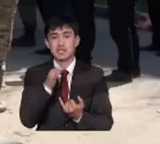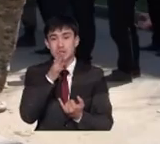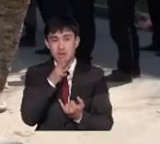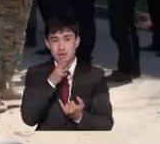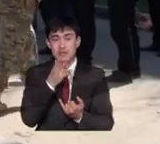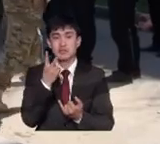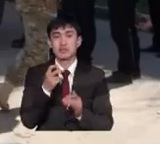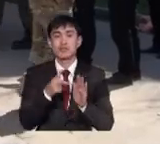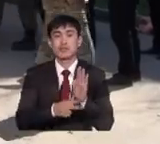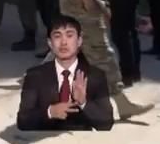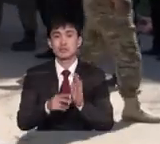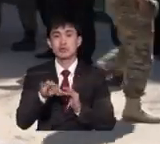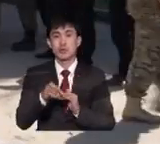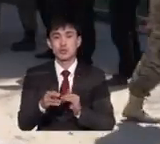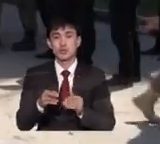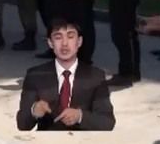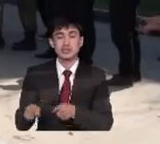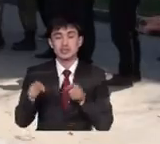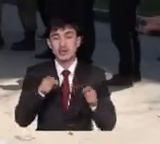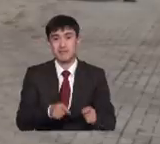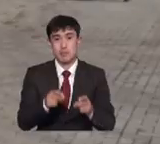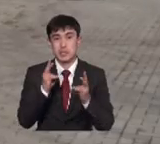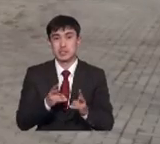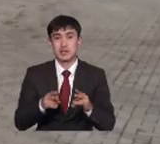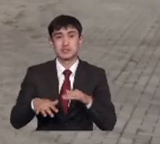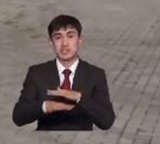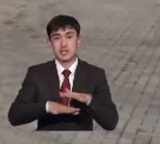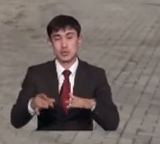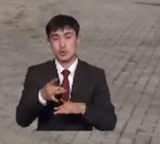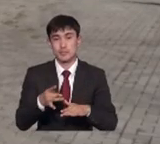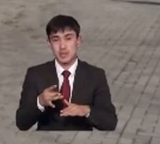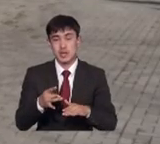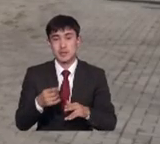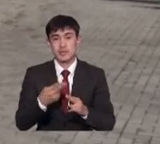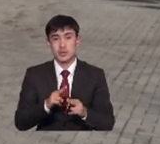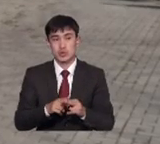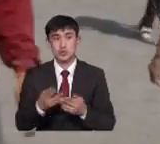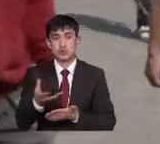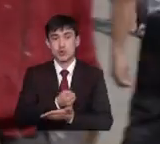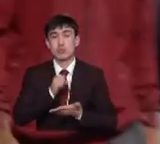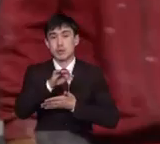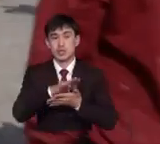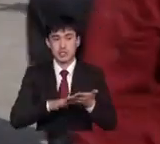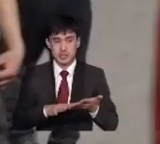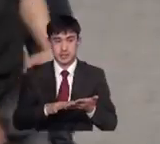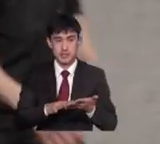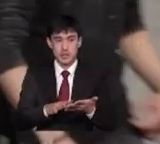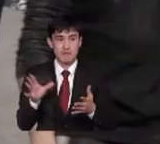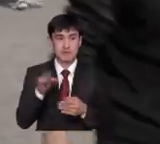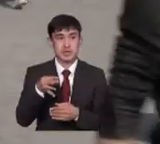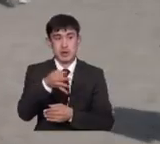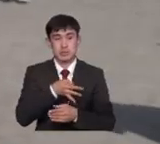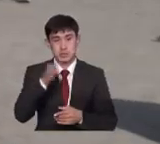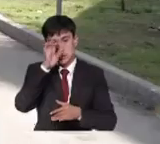время 280 тонн уже доставлено пострадавшие от паводка регионы тем не менее сбор всё ещё продолжается во всех